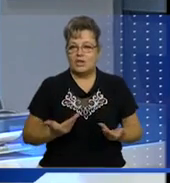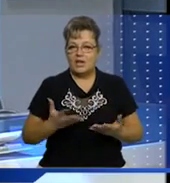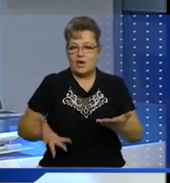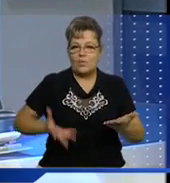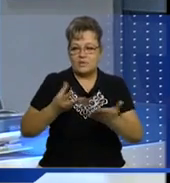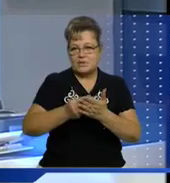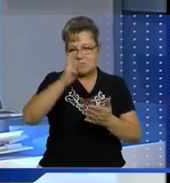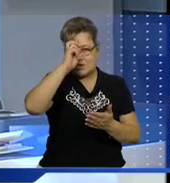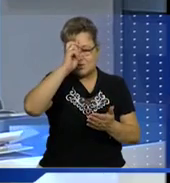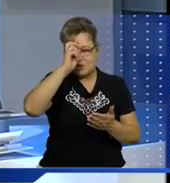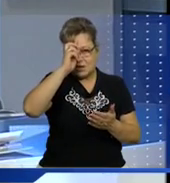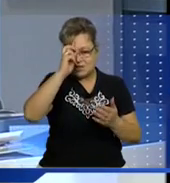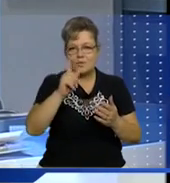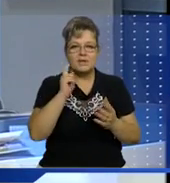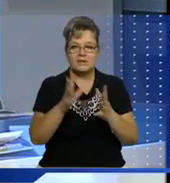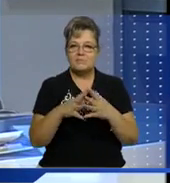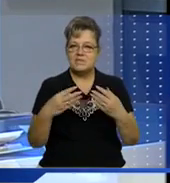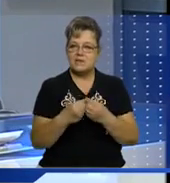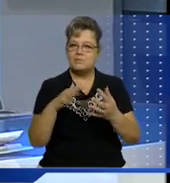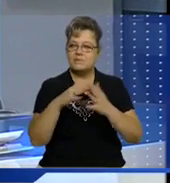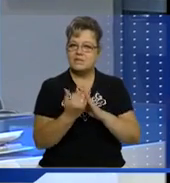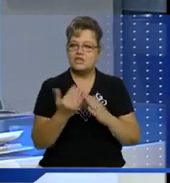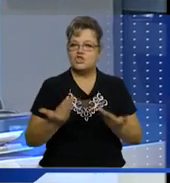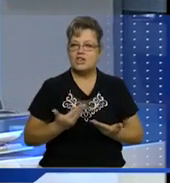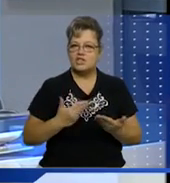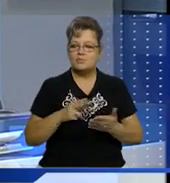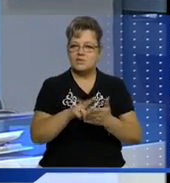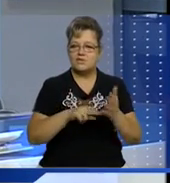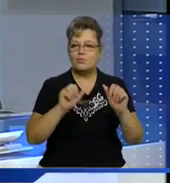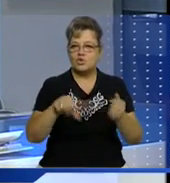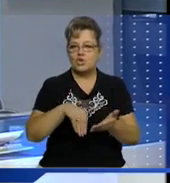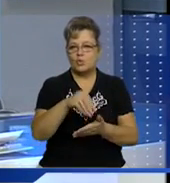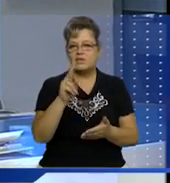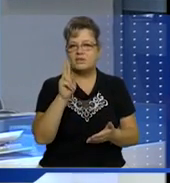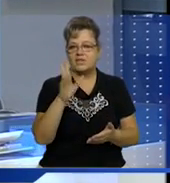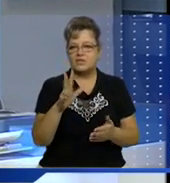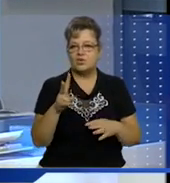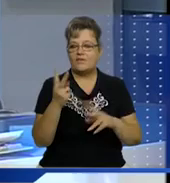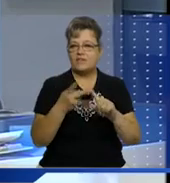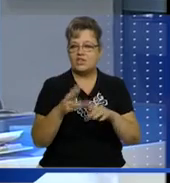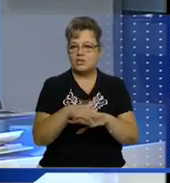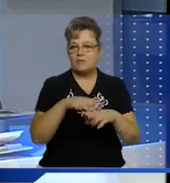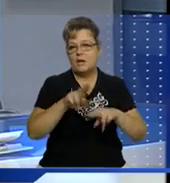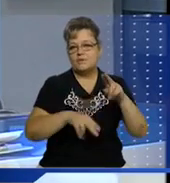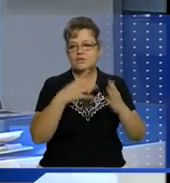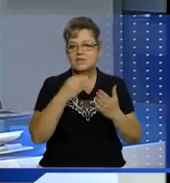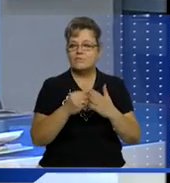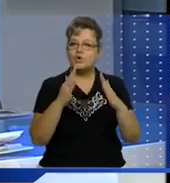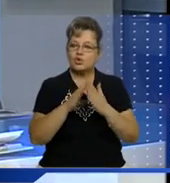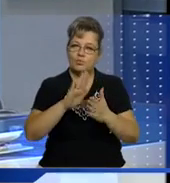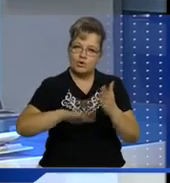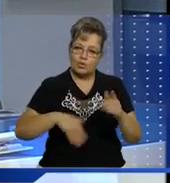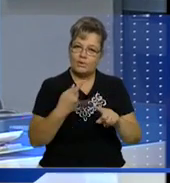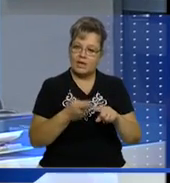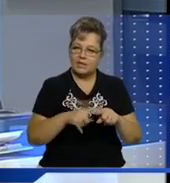70% от расчетной стоимости жилья компенсирует государство молодым семьям на селе. По жилищному сертификату можно купить квартиру на вторичном рынке, а